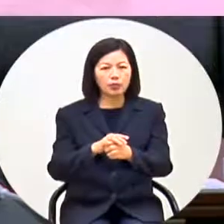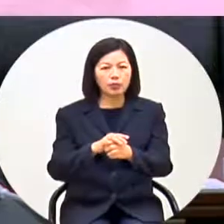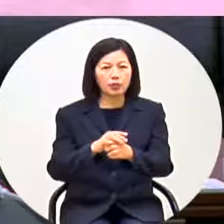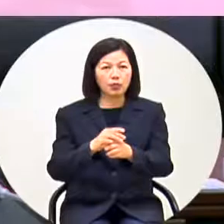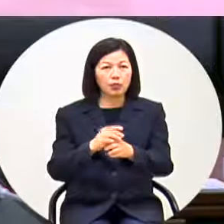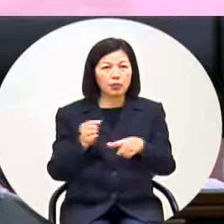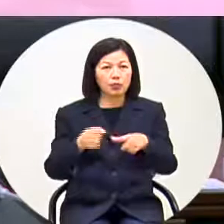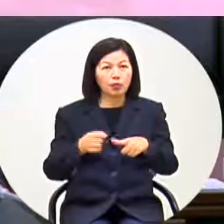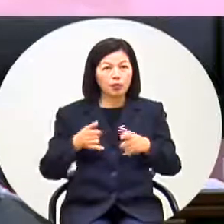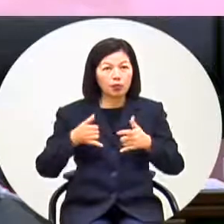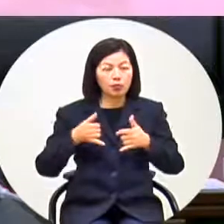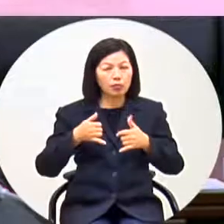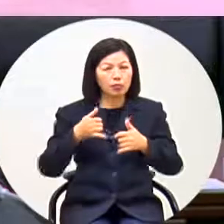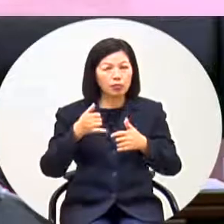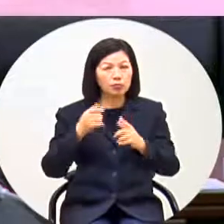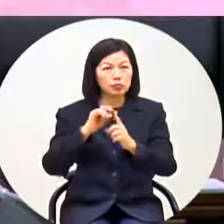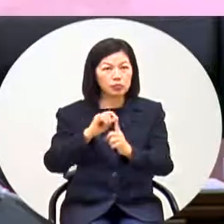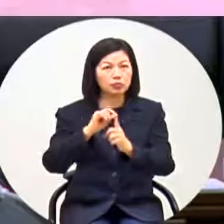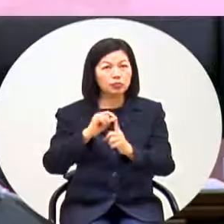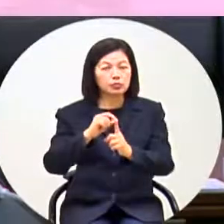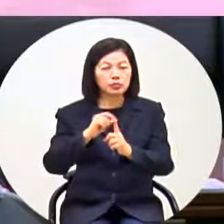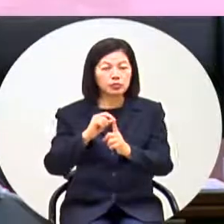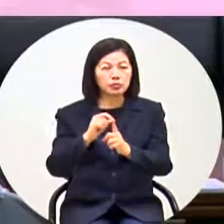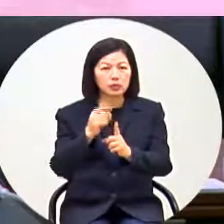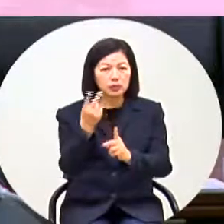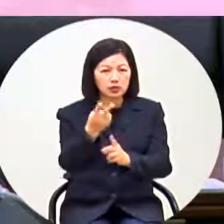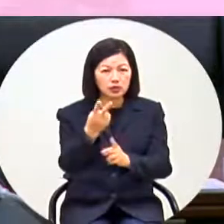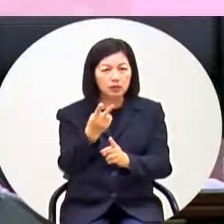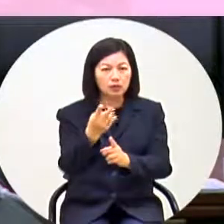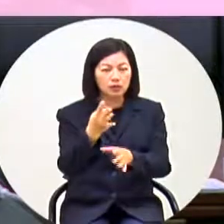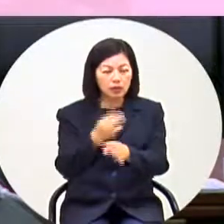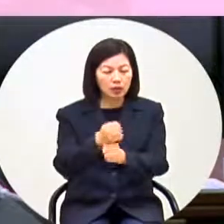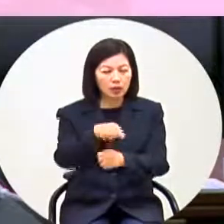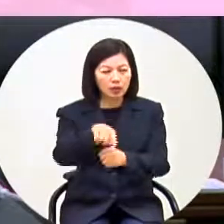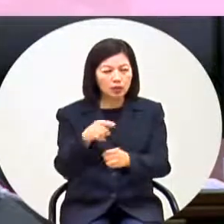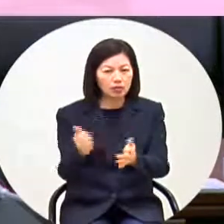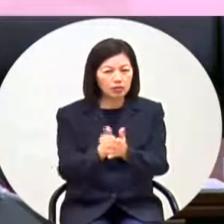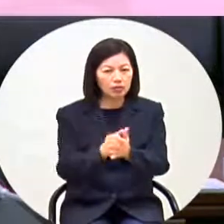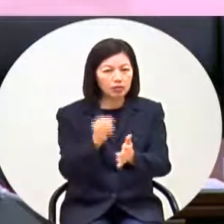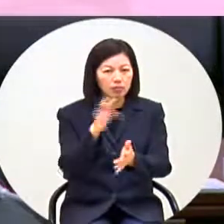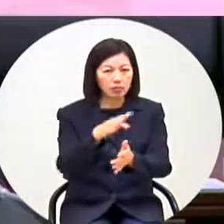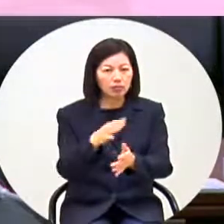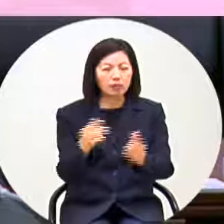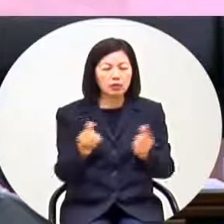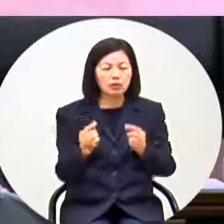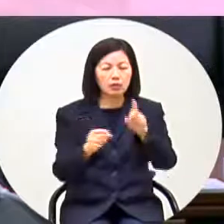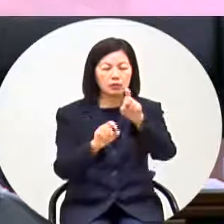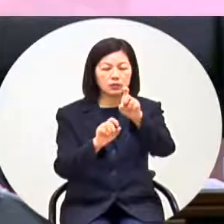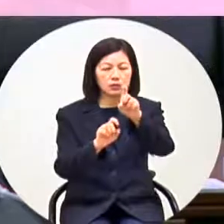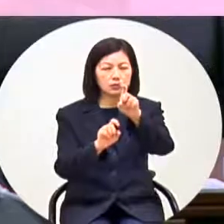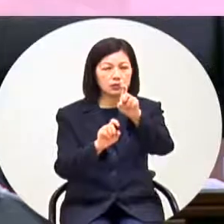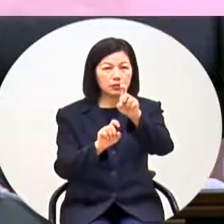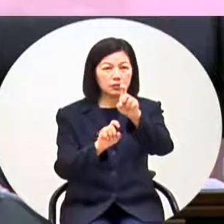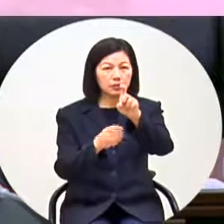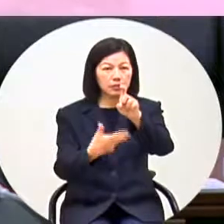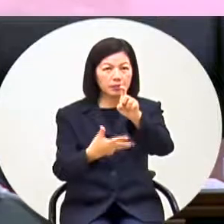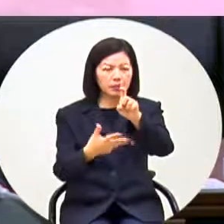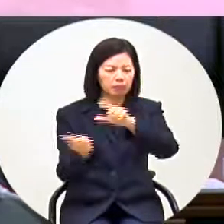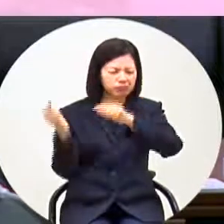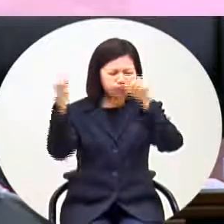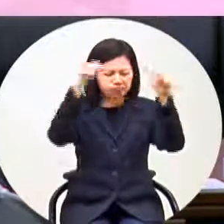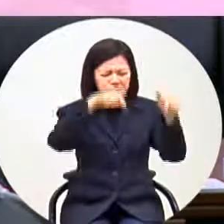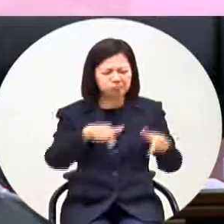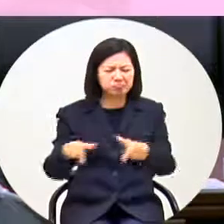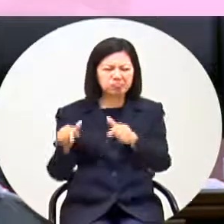在随机取样，10月18号一整天的时段，就可以印证说我们凤山地